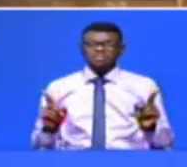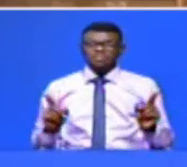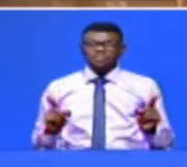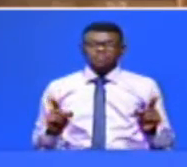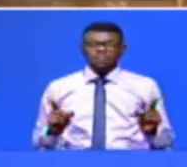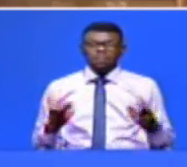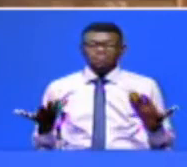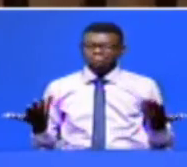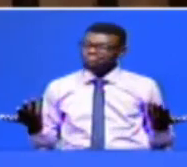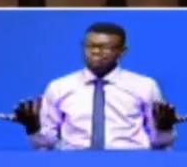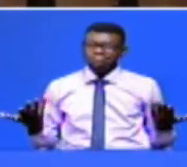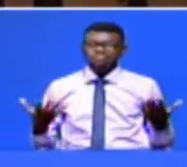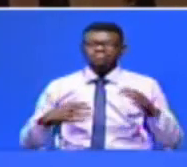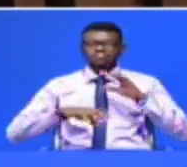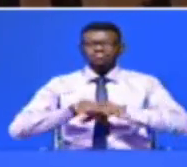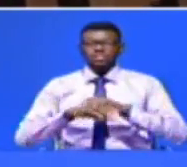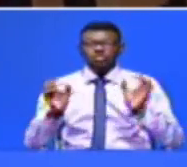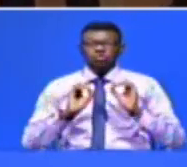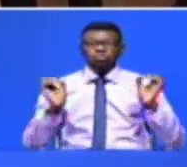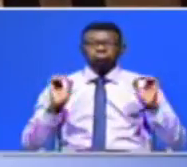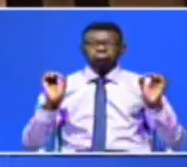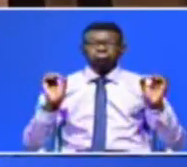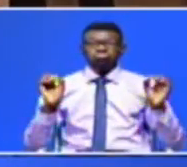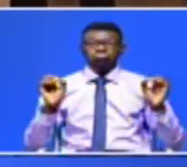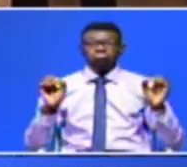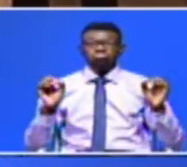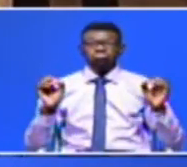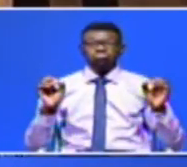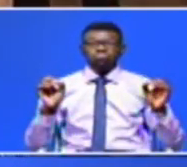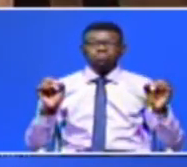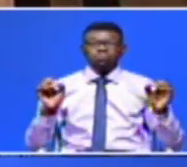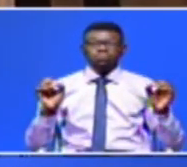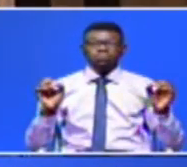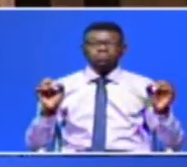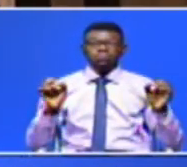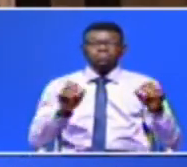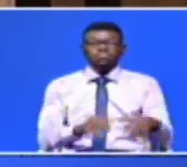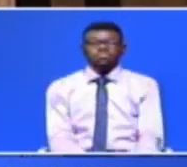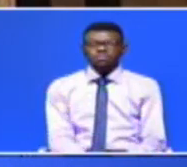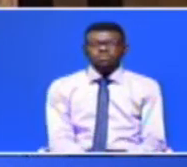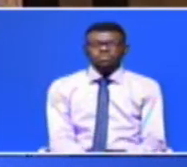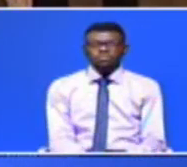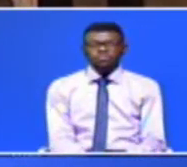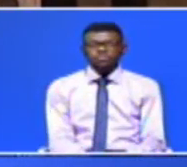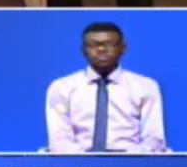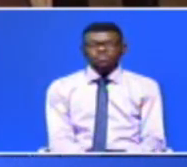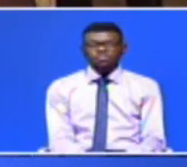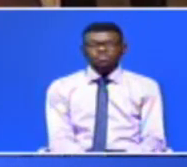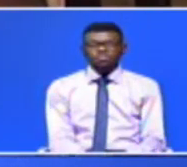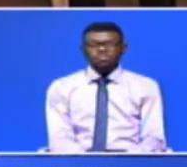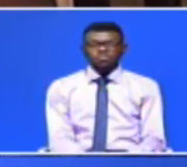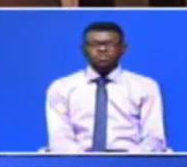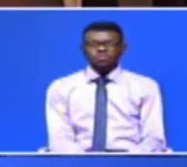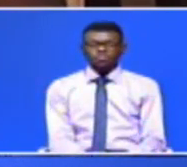no progress. The person you have called is not reachable. We will notify you when the